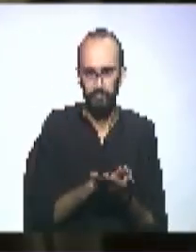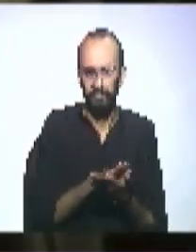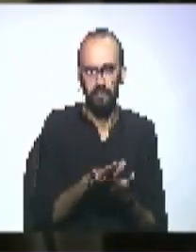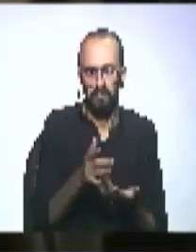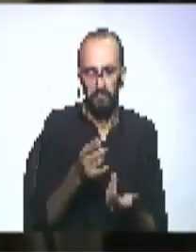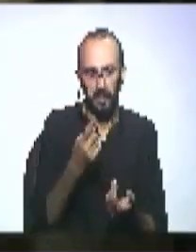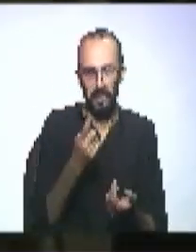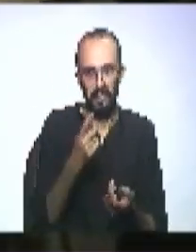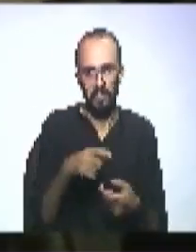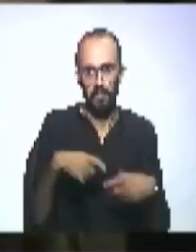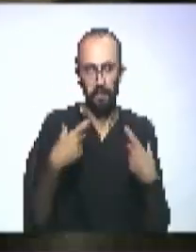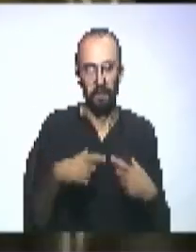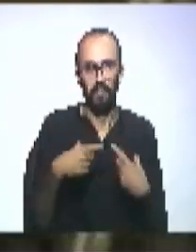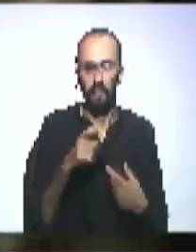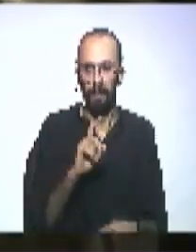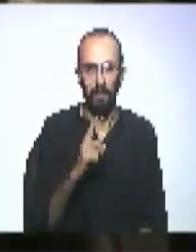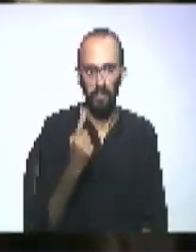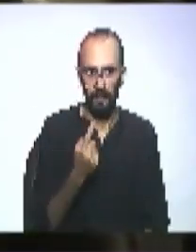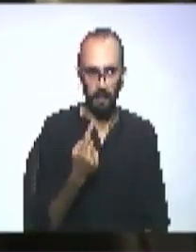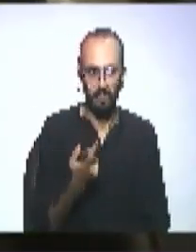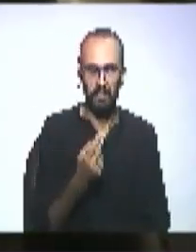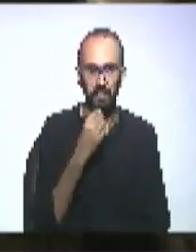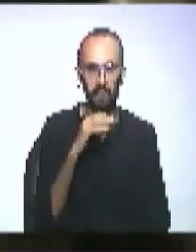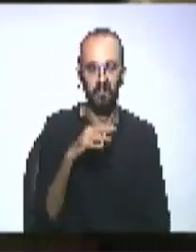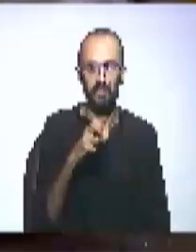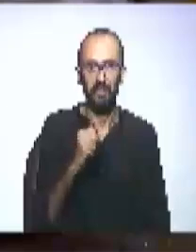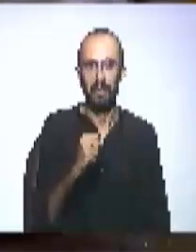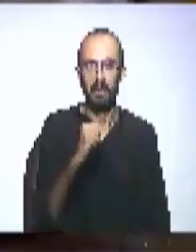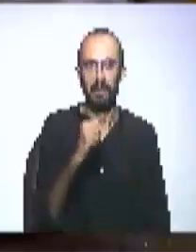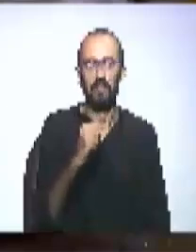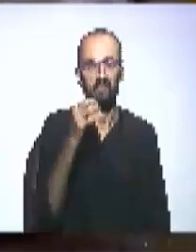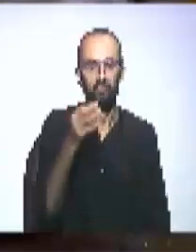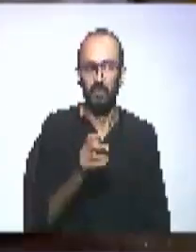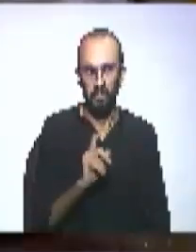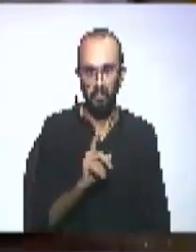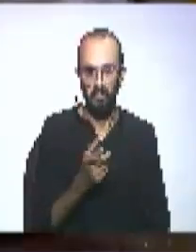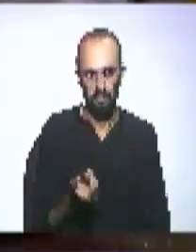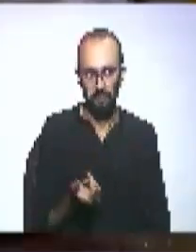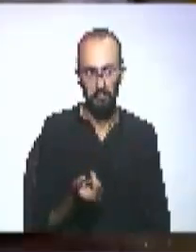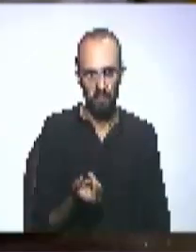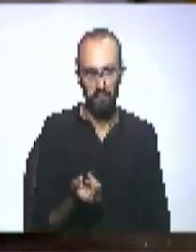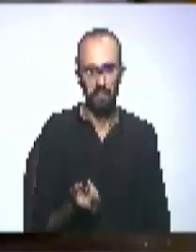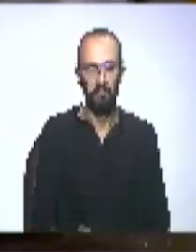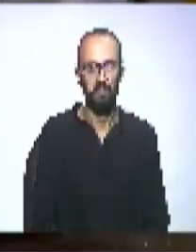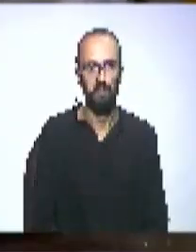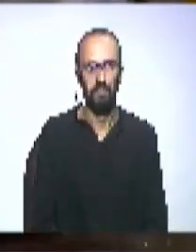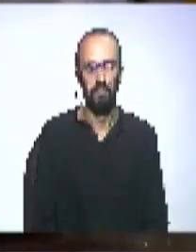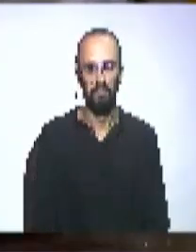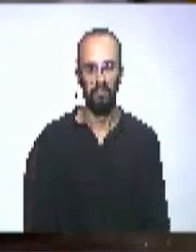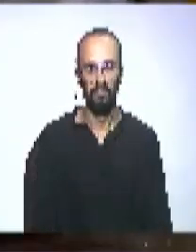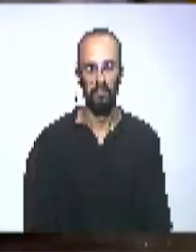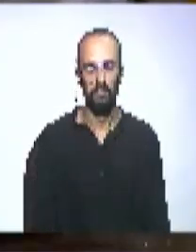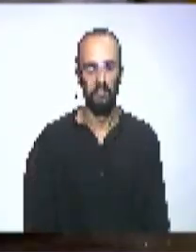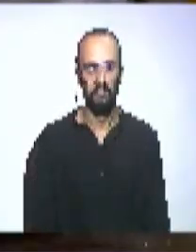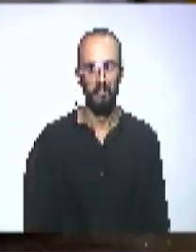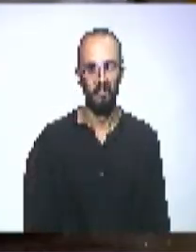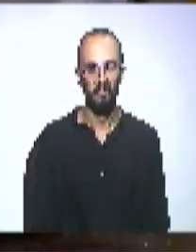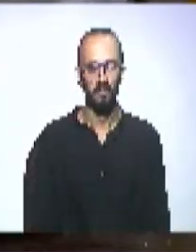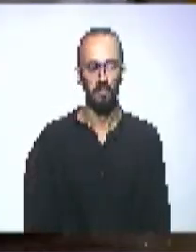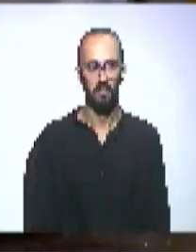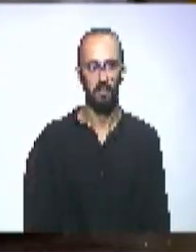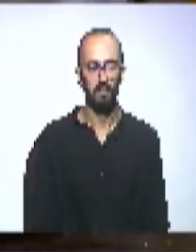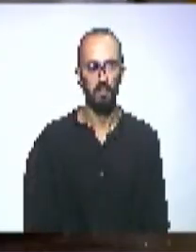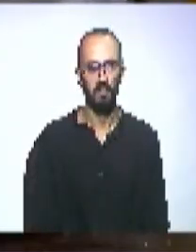معانا على البارد كده وبيبقى ما فيش منه مشكله. مش لازم يبقى ماسك جدا يعني في الموضوع. تمام كده.